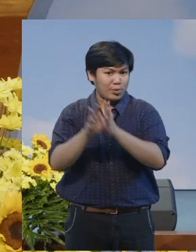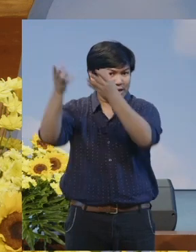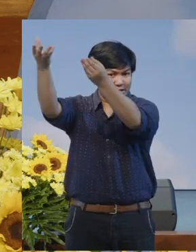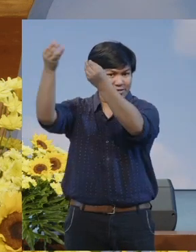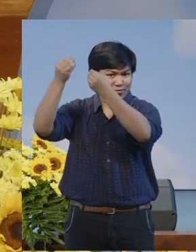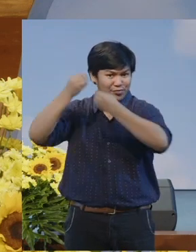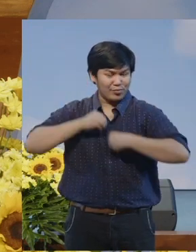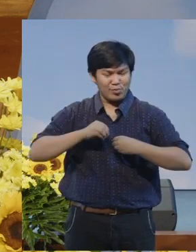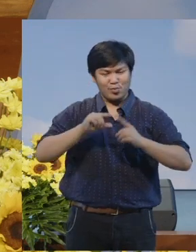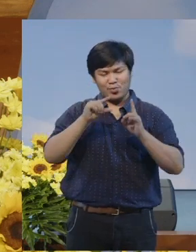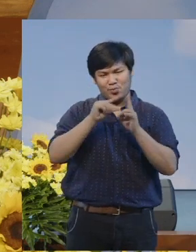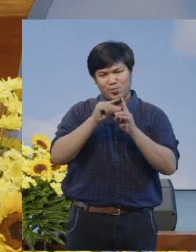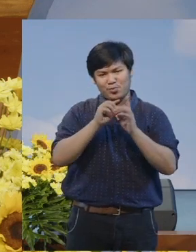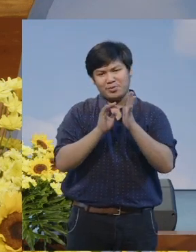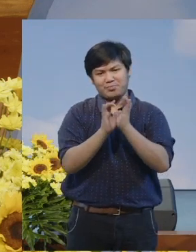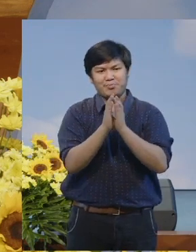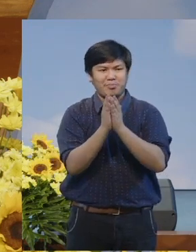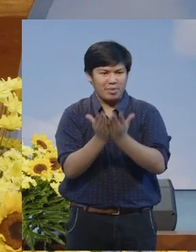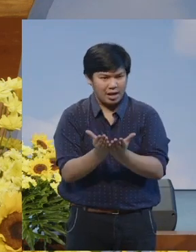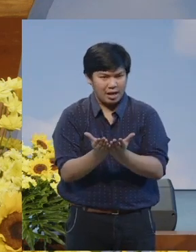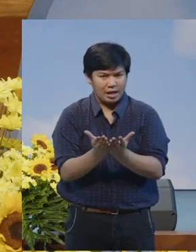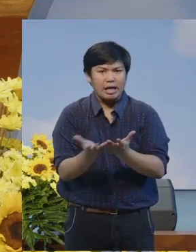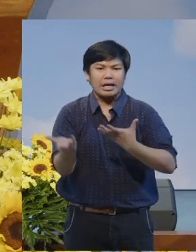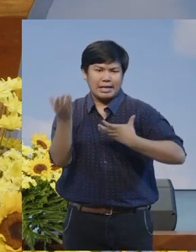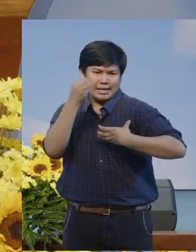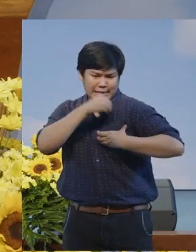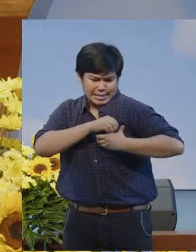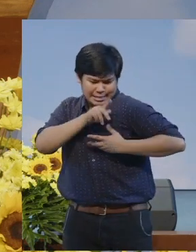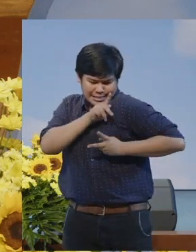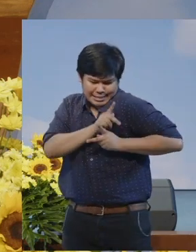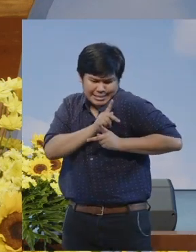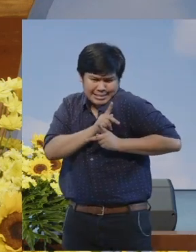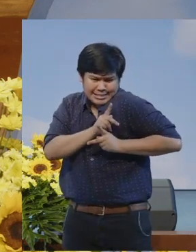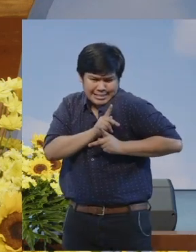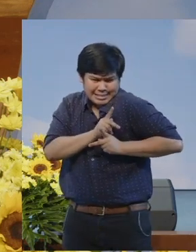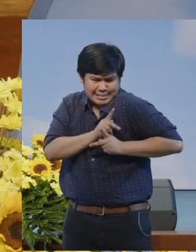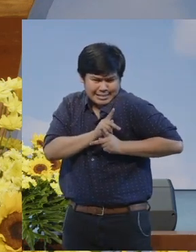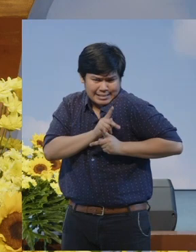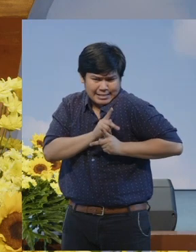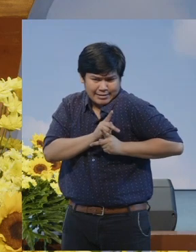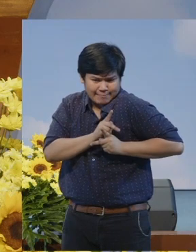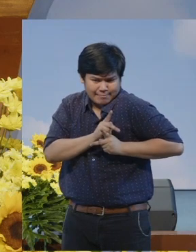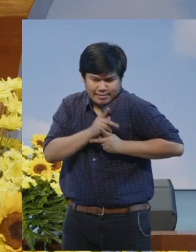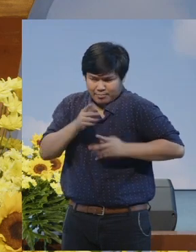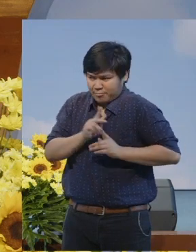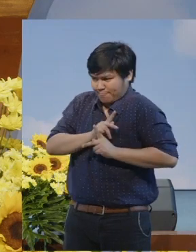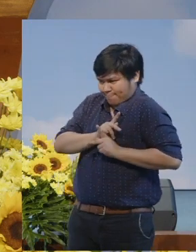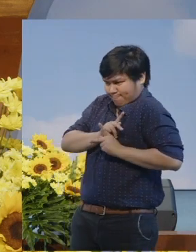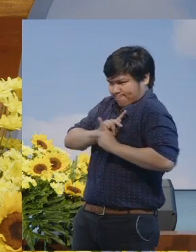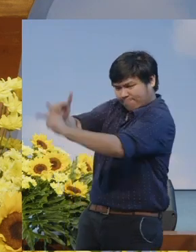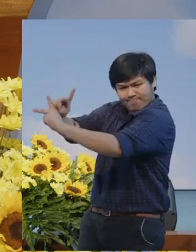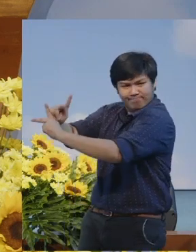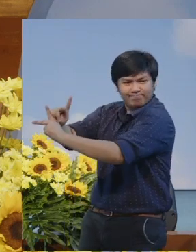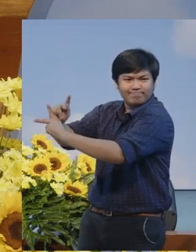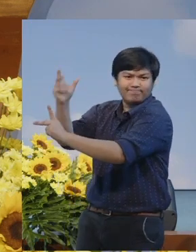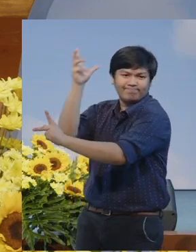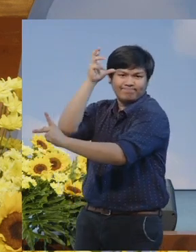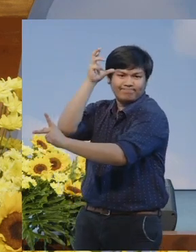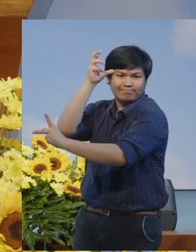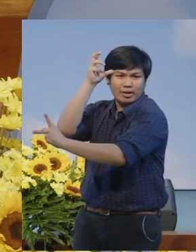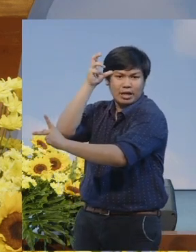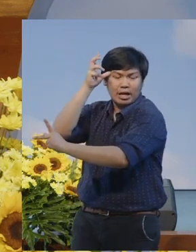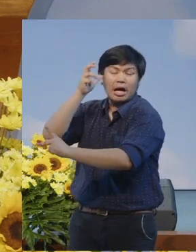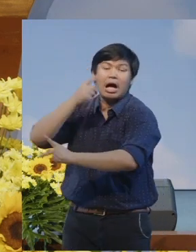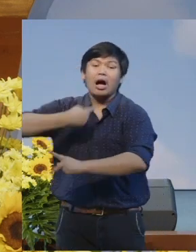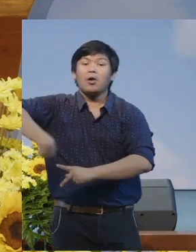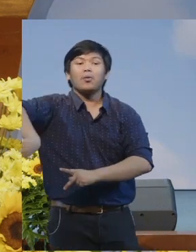sa kanyang salita. Tanganan po natin yun. Be firm in the faith, knowing that the same kinds of